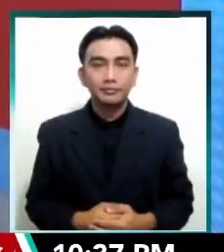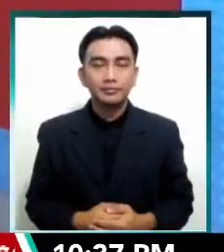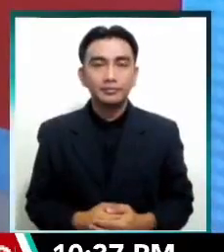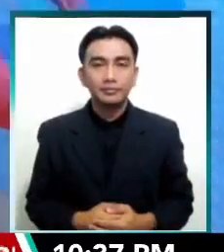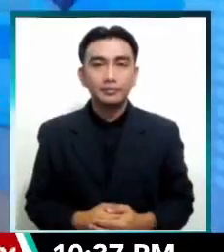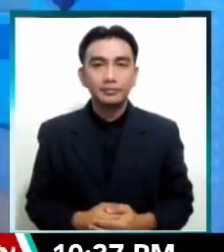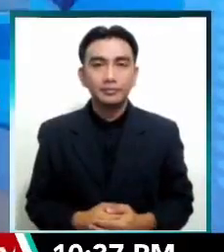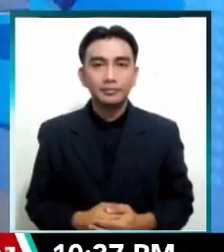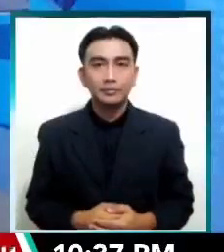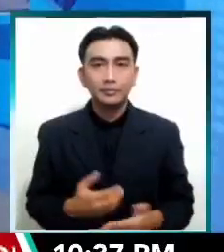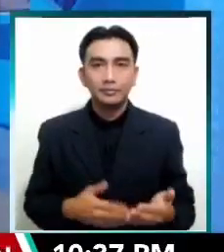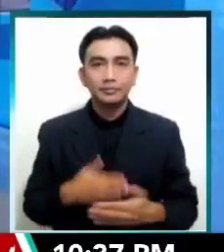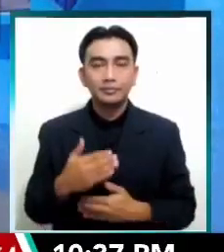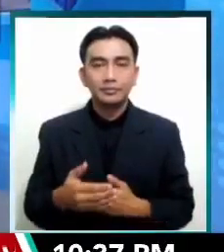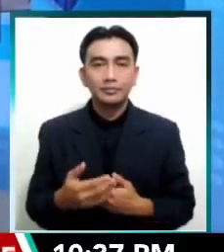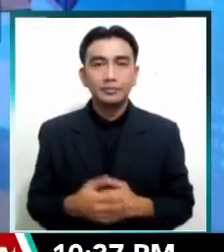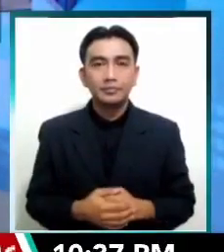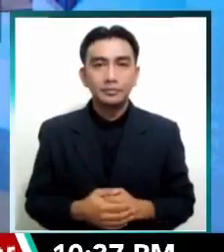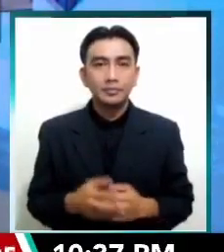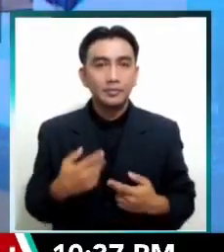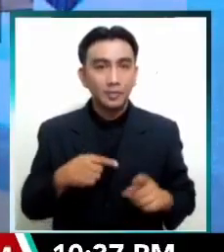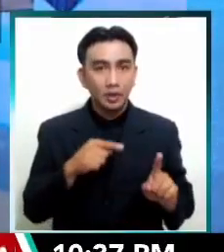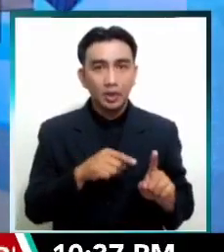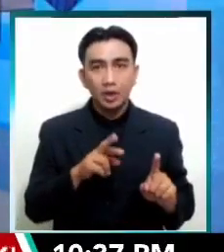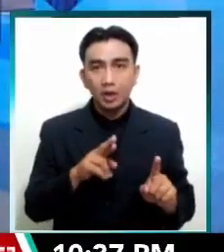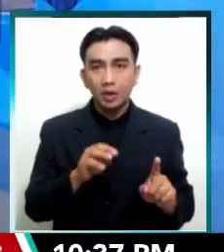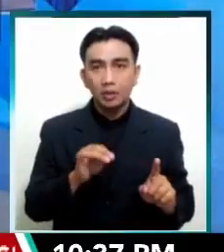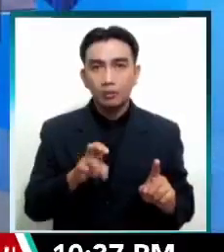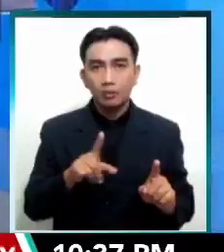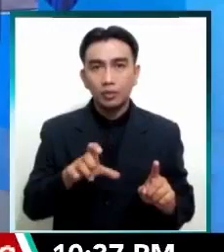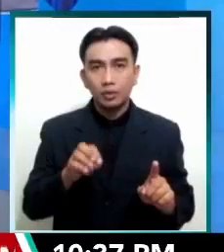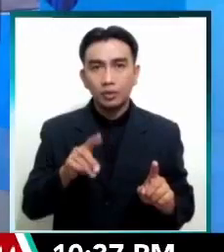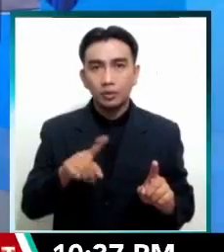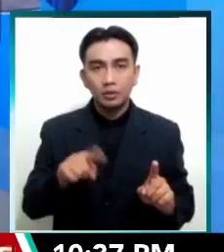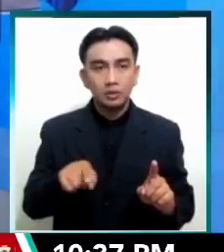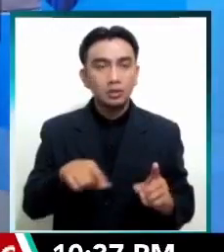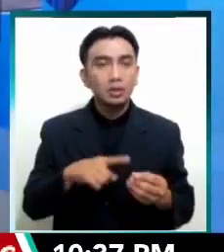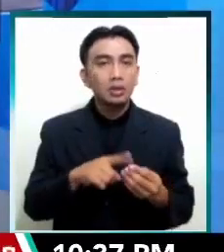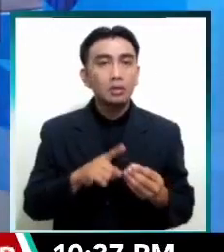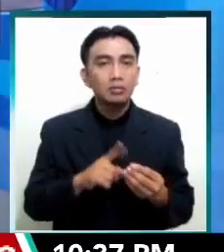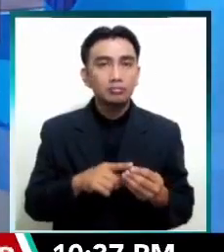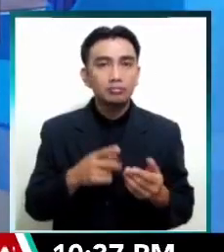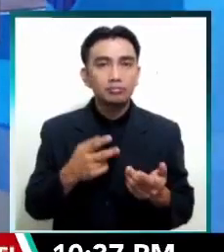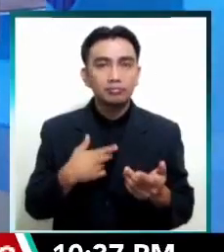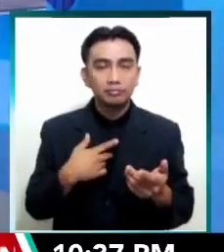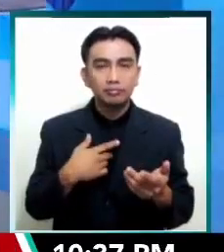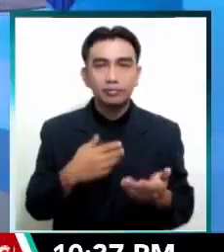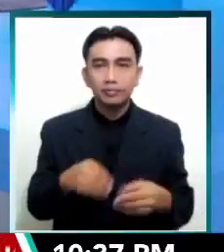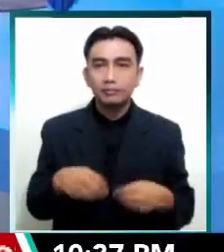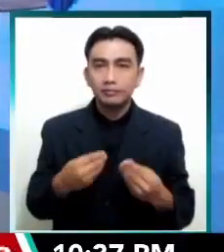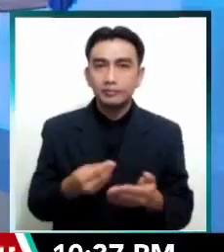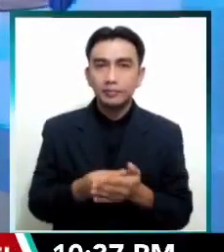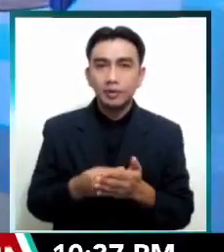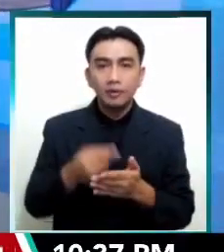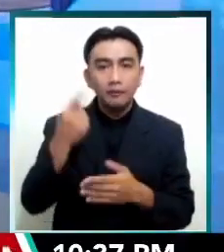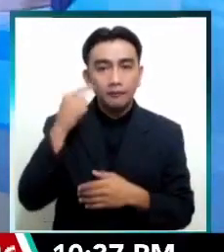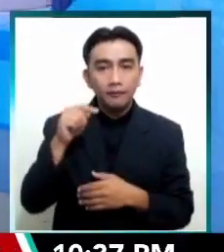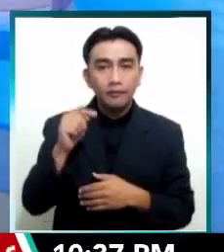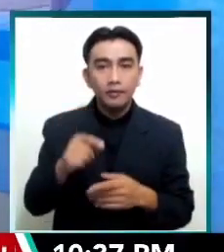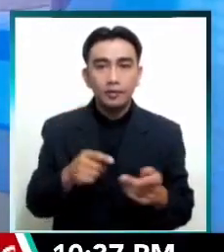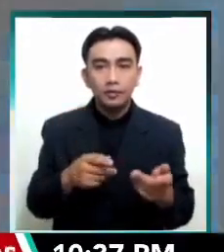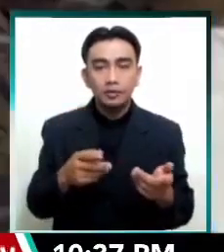Piniyak ni House Speaker Martin Romualdez ang pagpondo sa mga proyekto sa Pag-asa Island sa Kalayaan, Palawan kasunod ng pagbisita niya